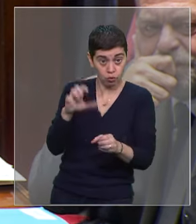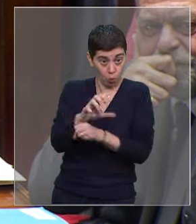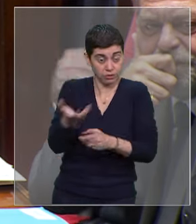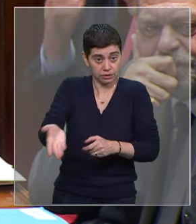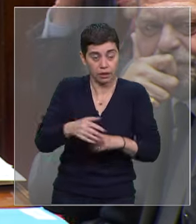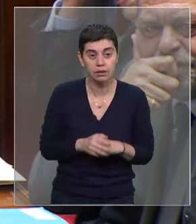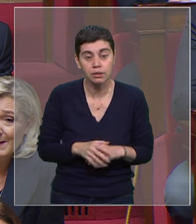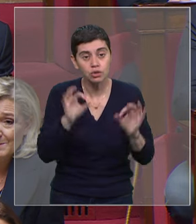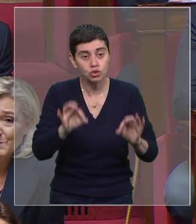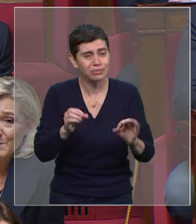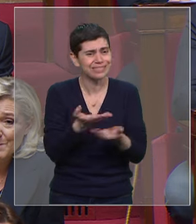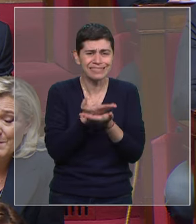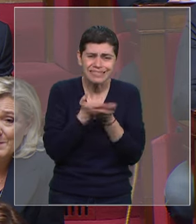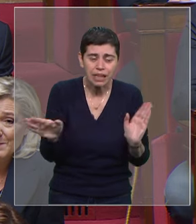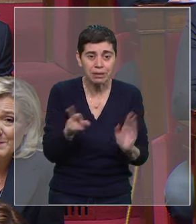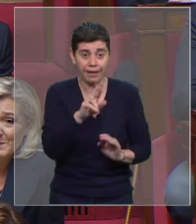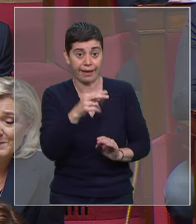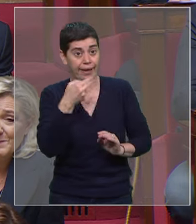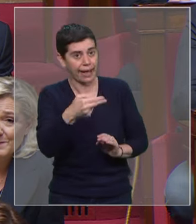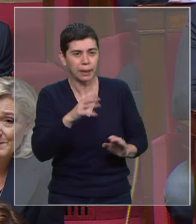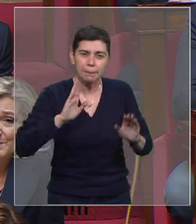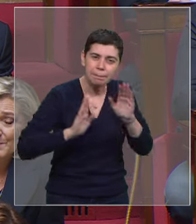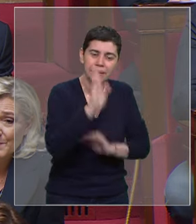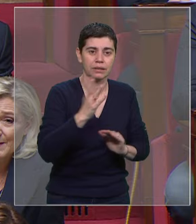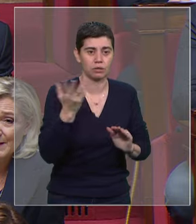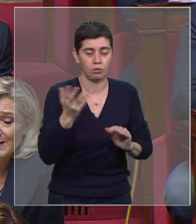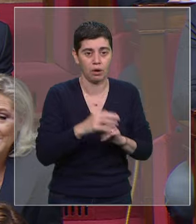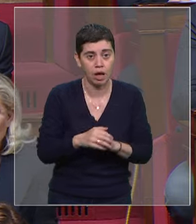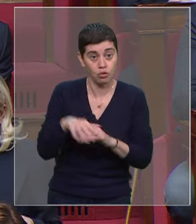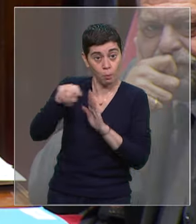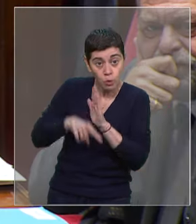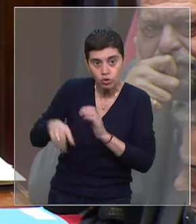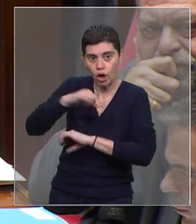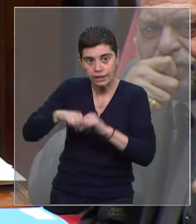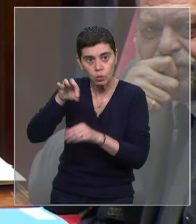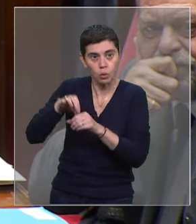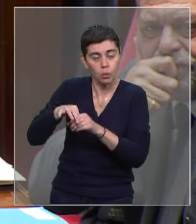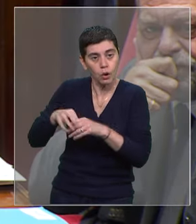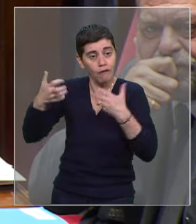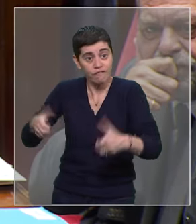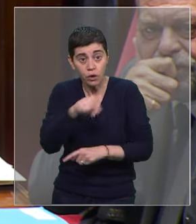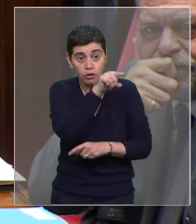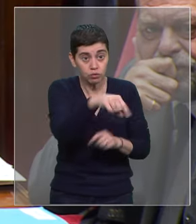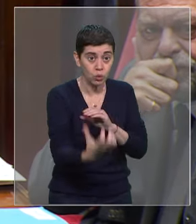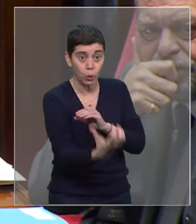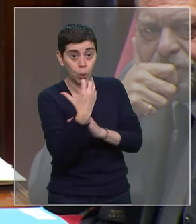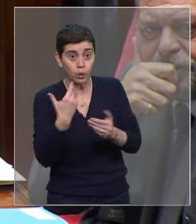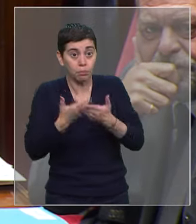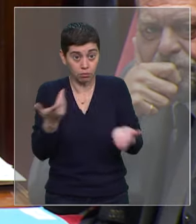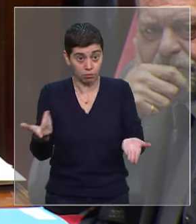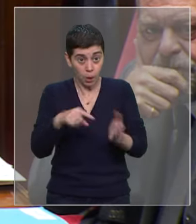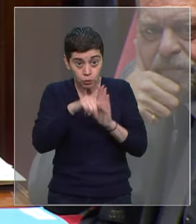Le Rassemblement national s'est systématiquement opposé aux mesures pour renforcer la protection des